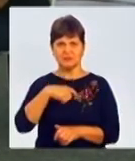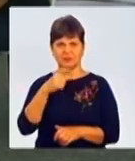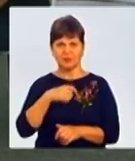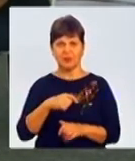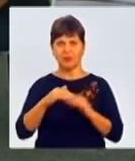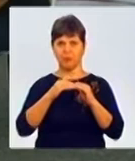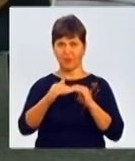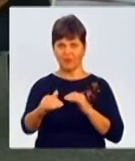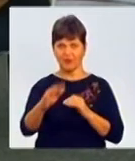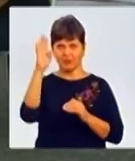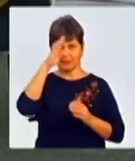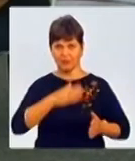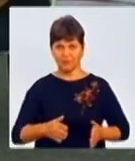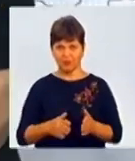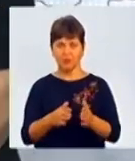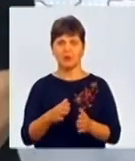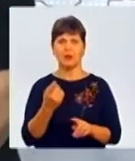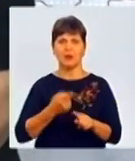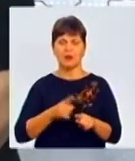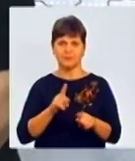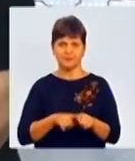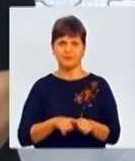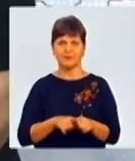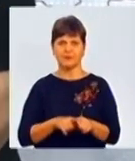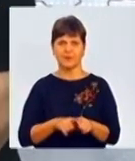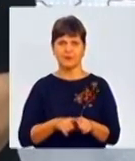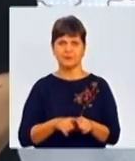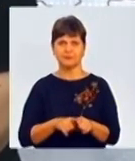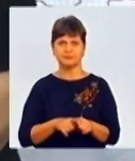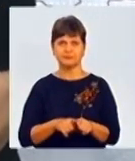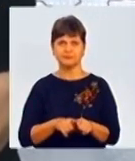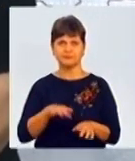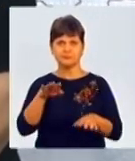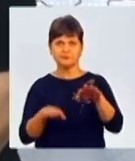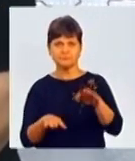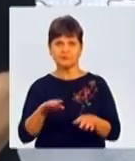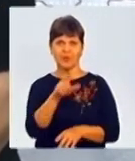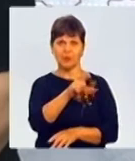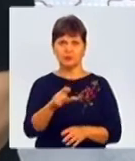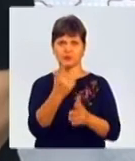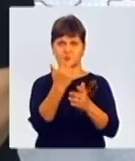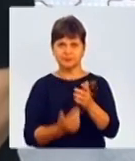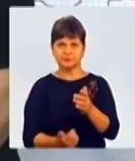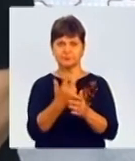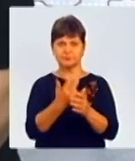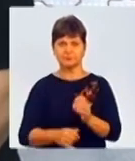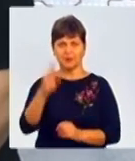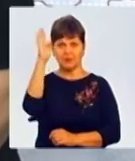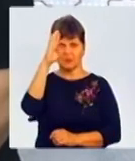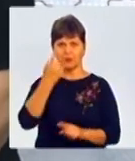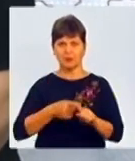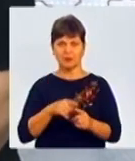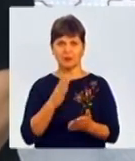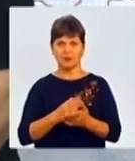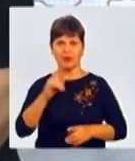поверхні. І ці от якраз коливання того, що людина занурюється в воду, вони стають рідшими. Оце